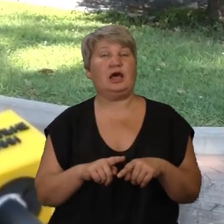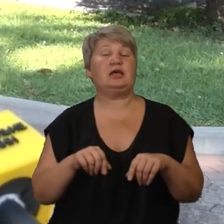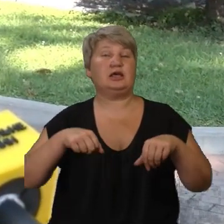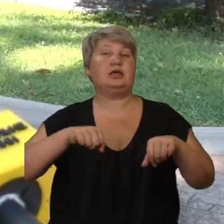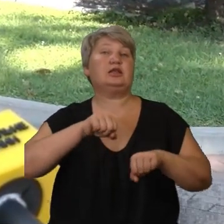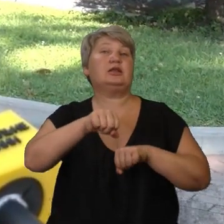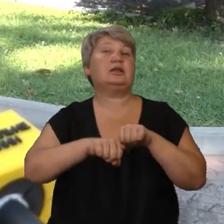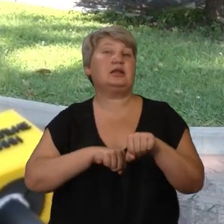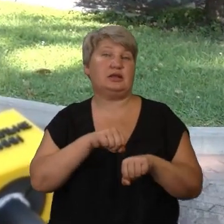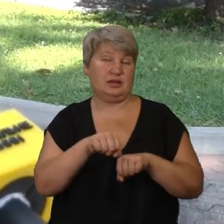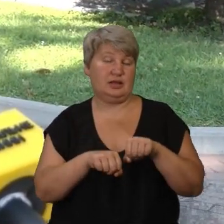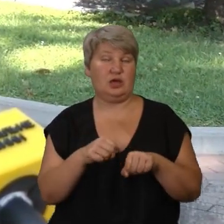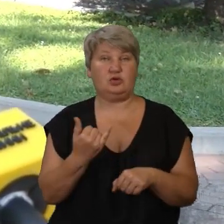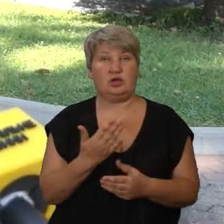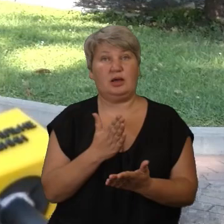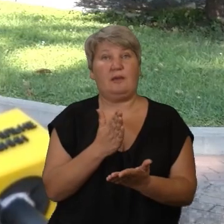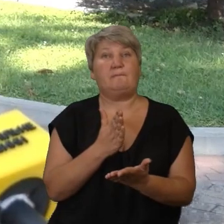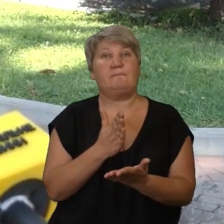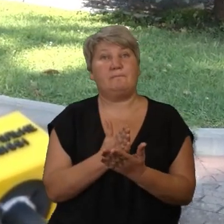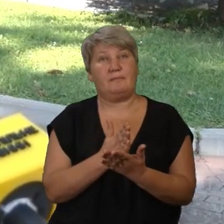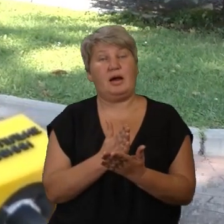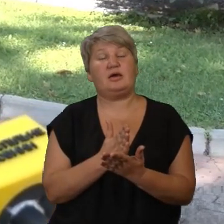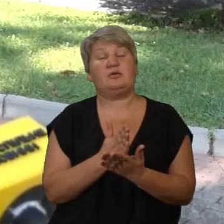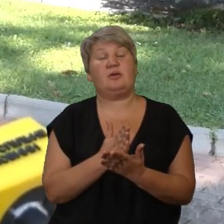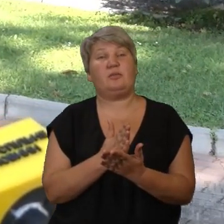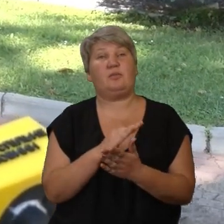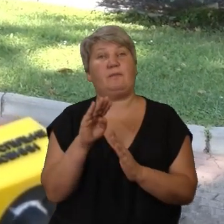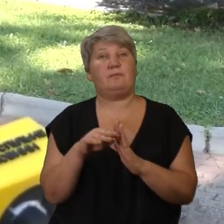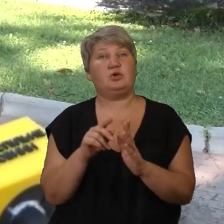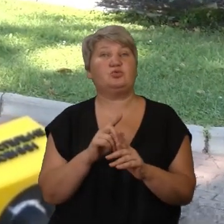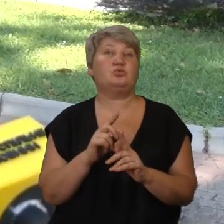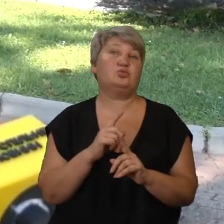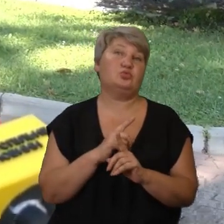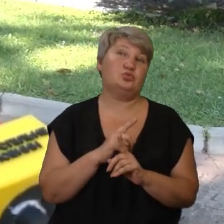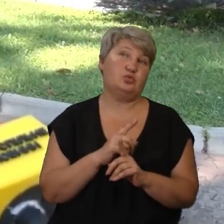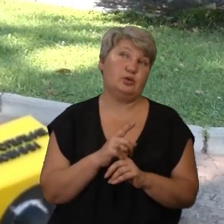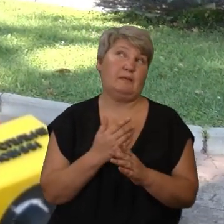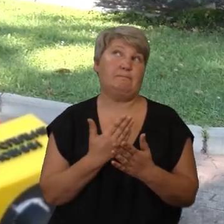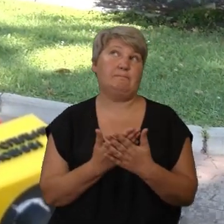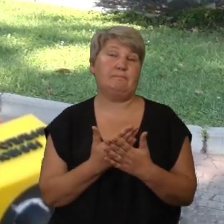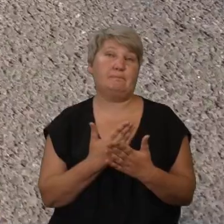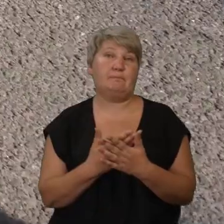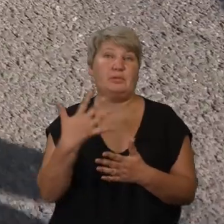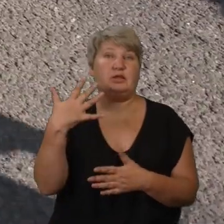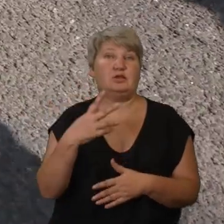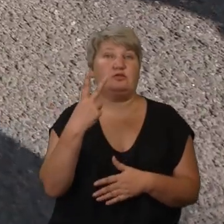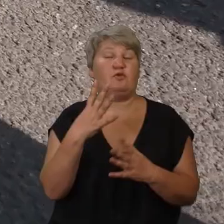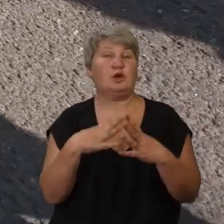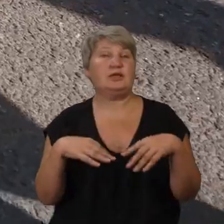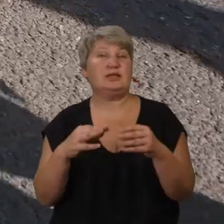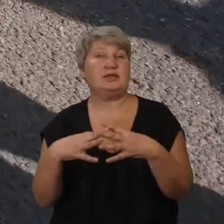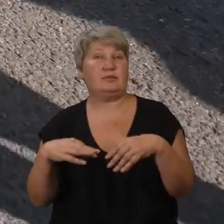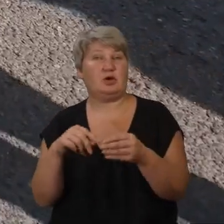ми сьогодні маємо під супроводом біля 52 сімей які